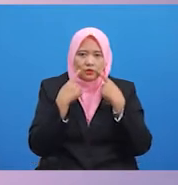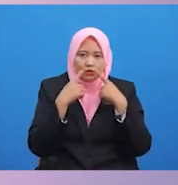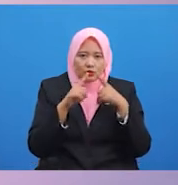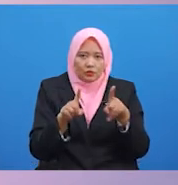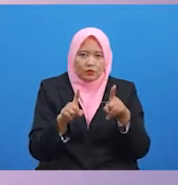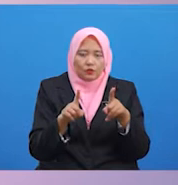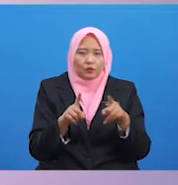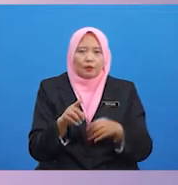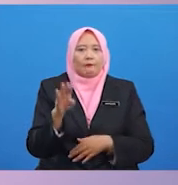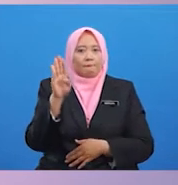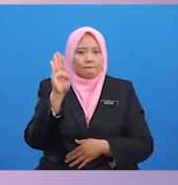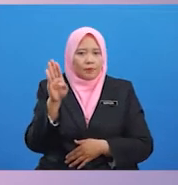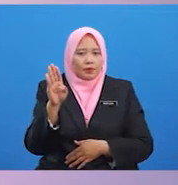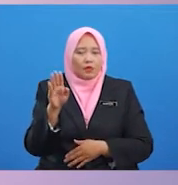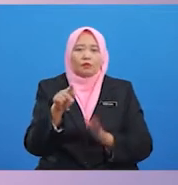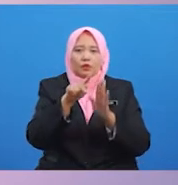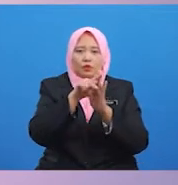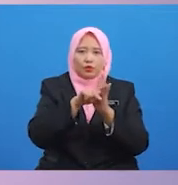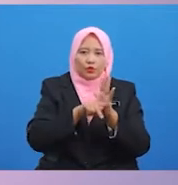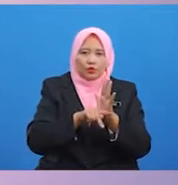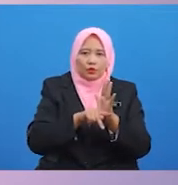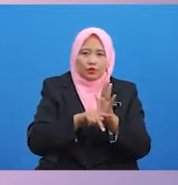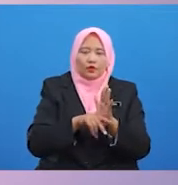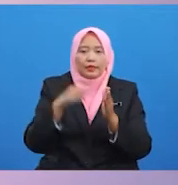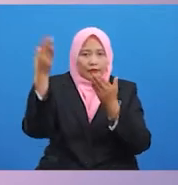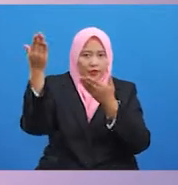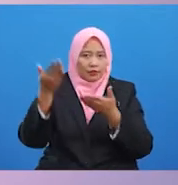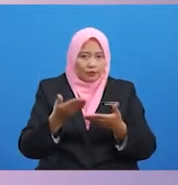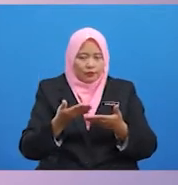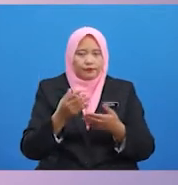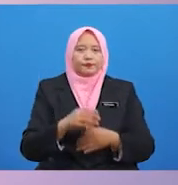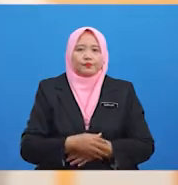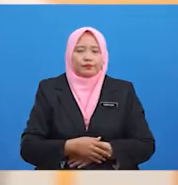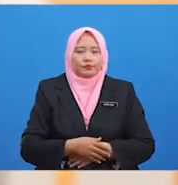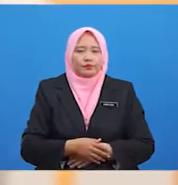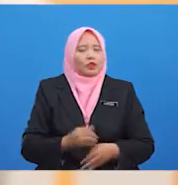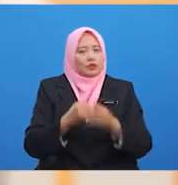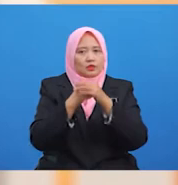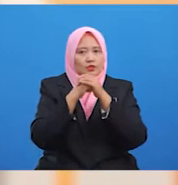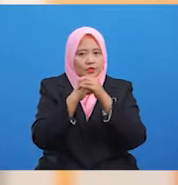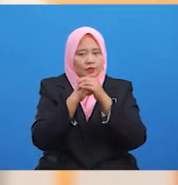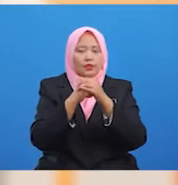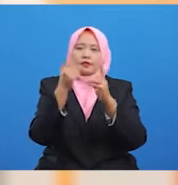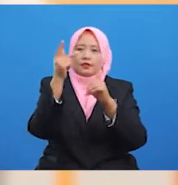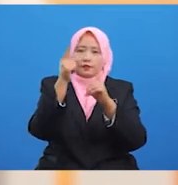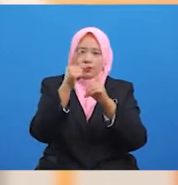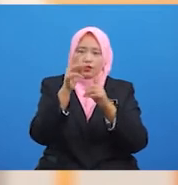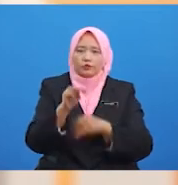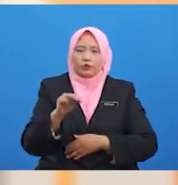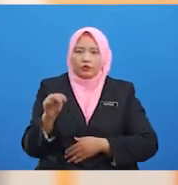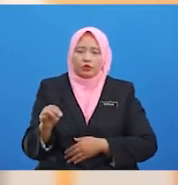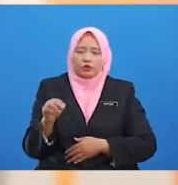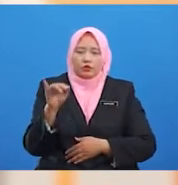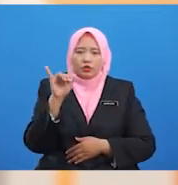Jawapannya ialah B, mengurangkan pergantungan import. Syabas kepada murid-murid yang